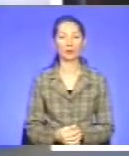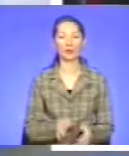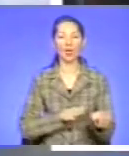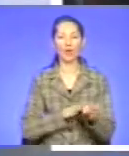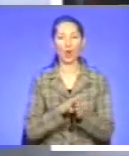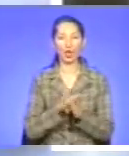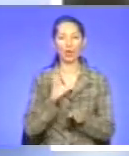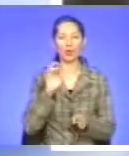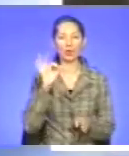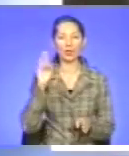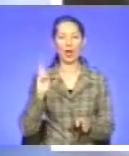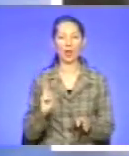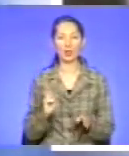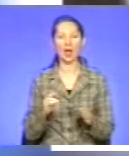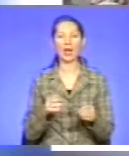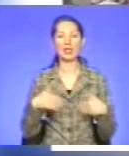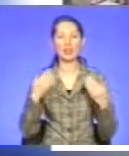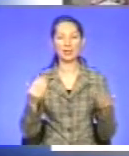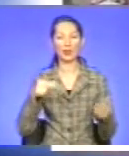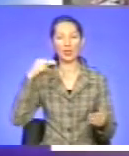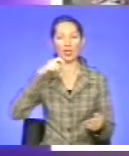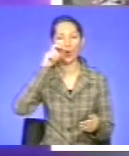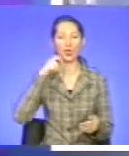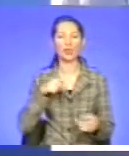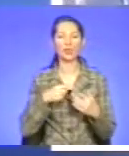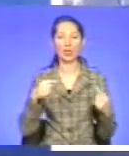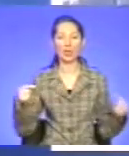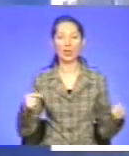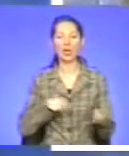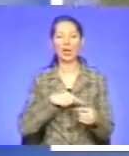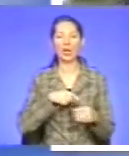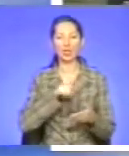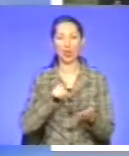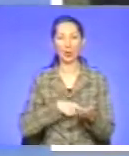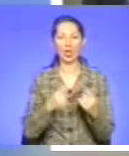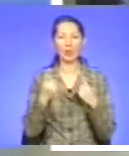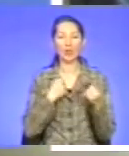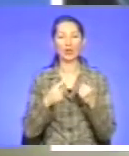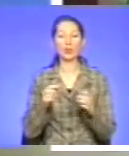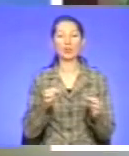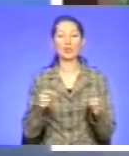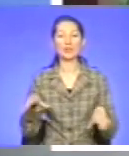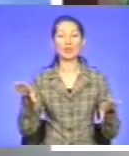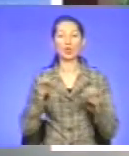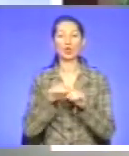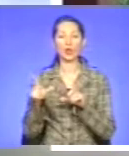Виконання соціальних ініціатив президента України та ряд інших питань обговорили під час спільної виїзної